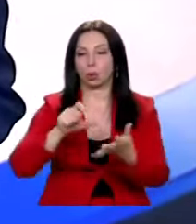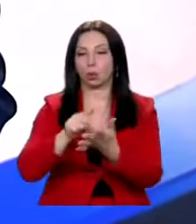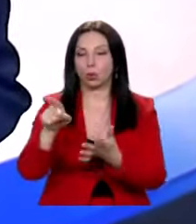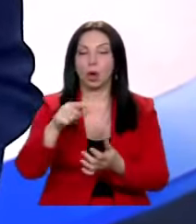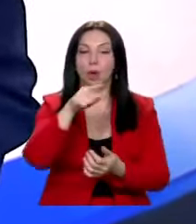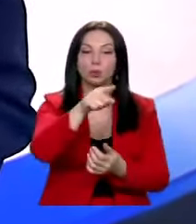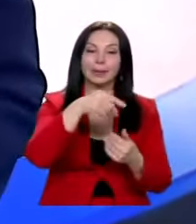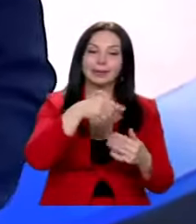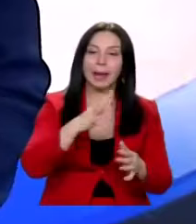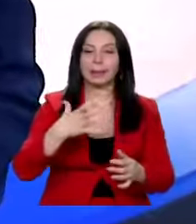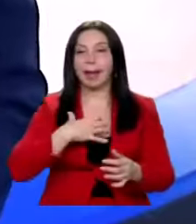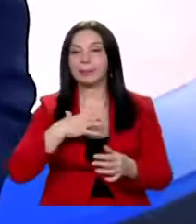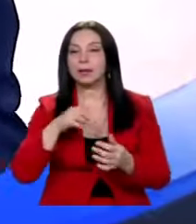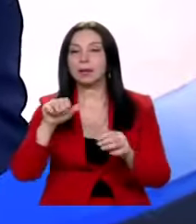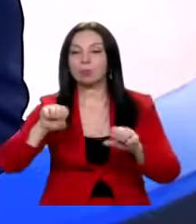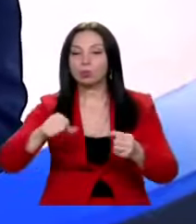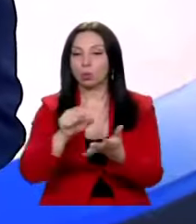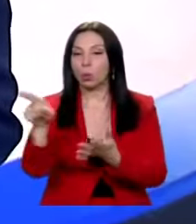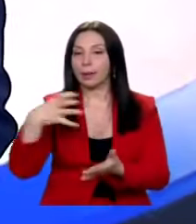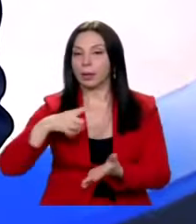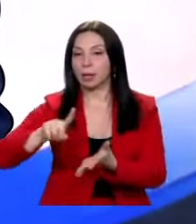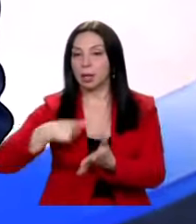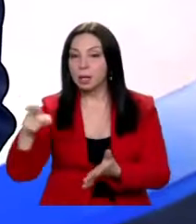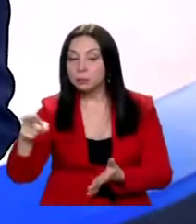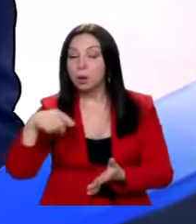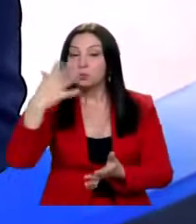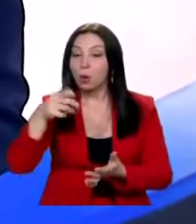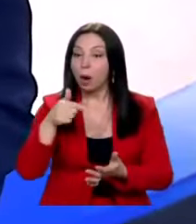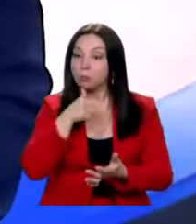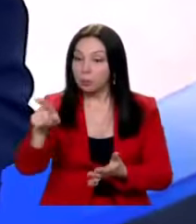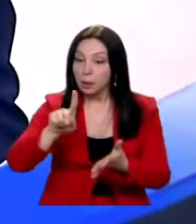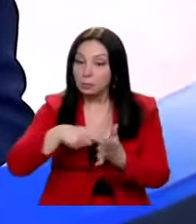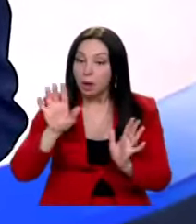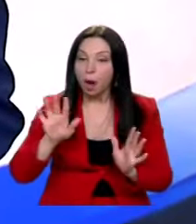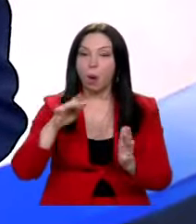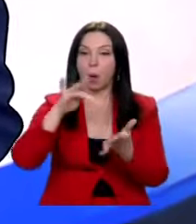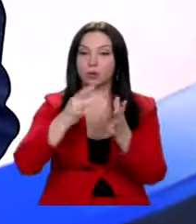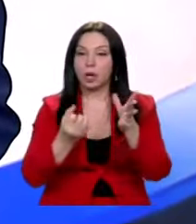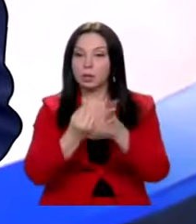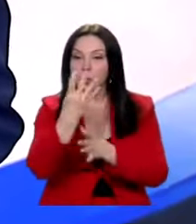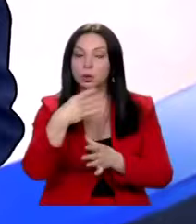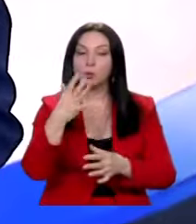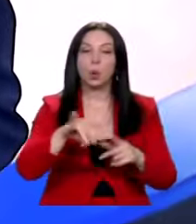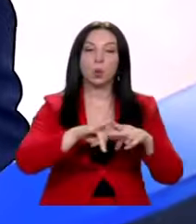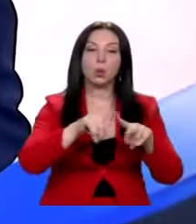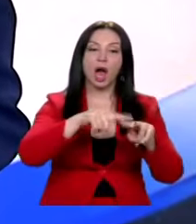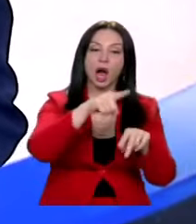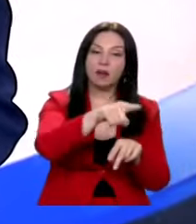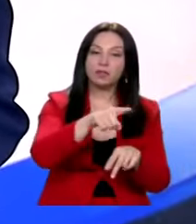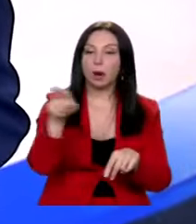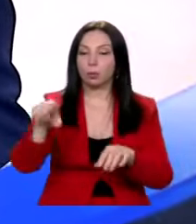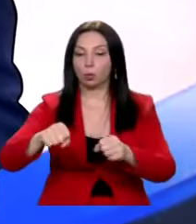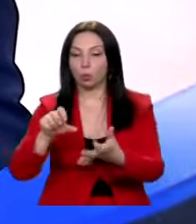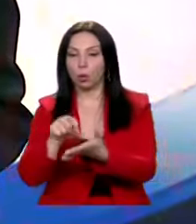Avşar yerine kendisi imzaladı. O imzayı kuryenin attığı ortaya çıkınca da Hülya Avşar'la davalık olup hapis cezası